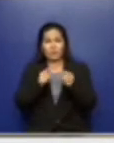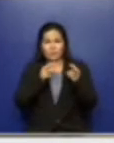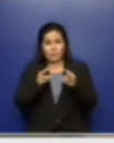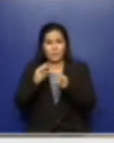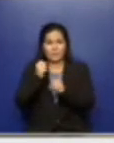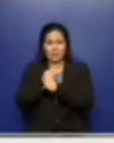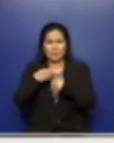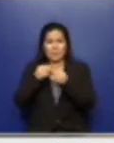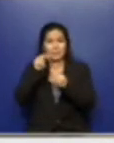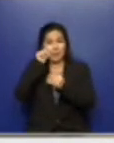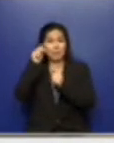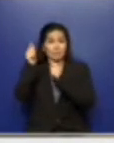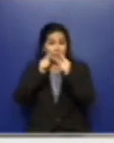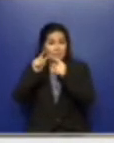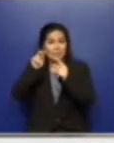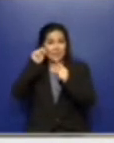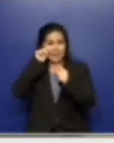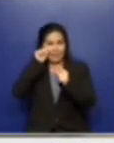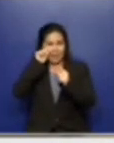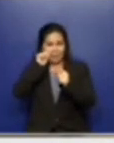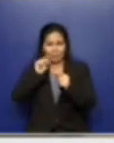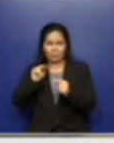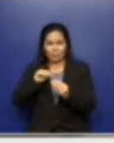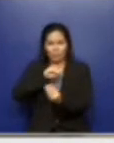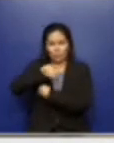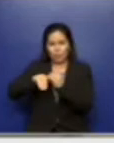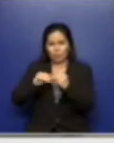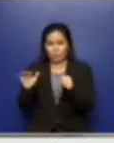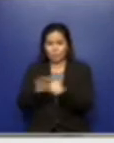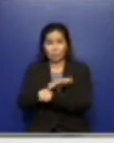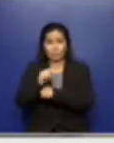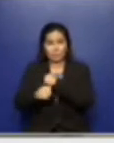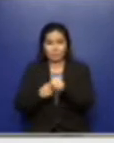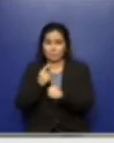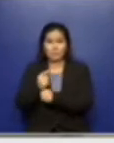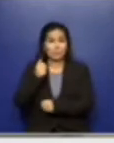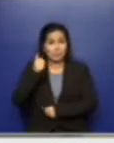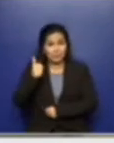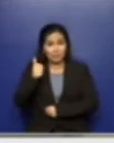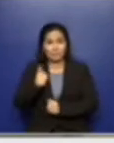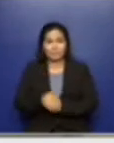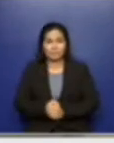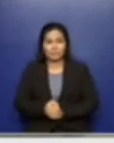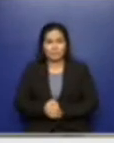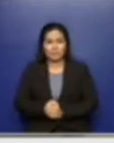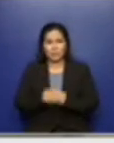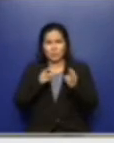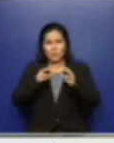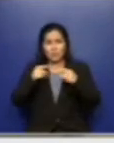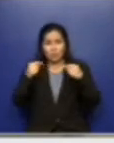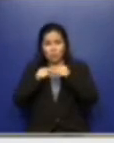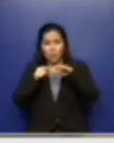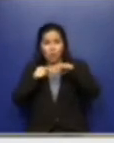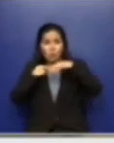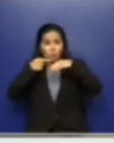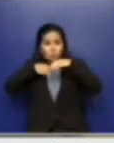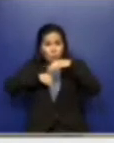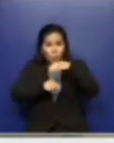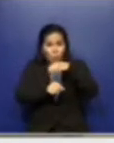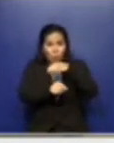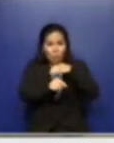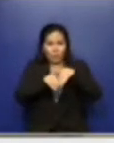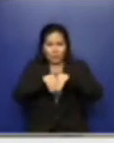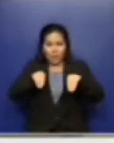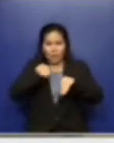ำเลยมีน้ำใช้ตลอดปีเขาได้สำรวจแล้วว่าจะเจาะอุโมงค์64กิ